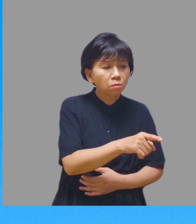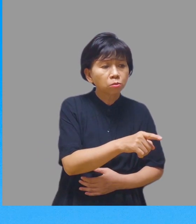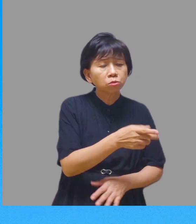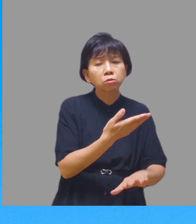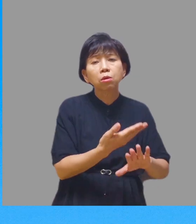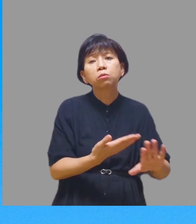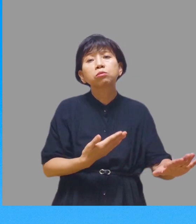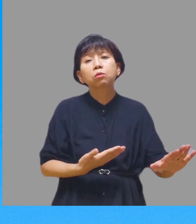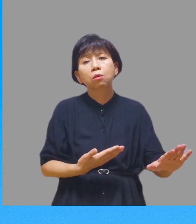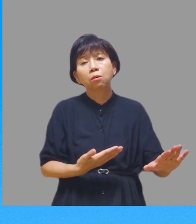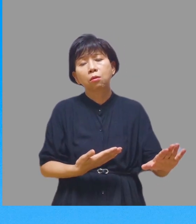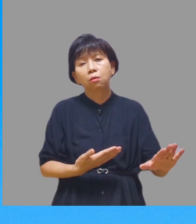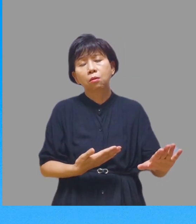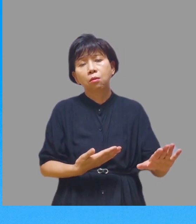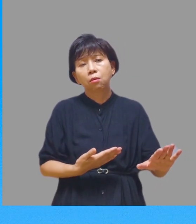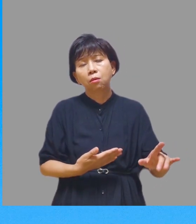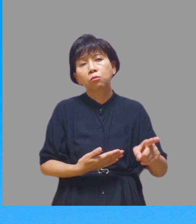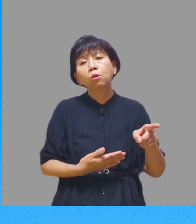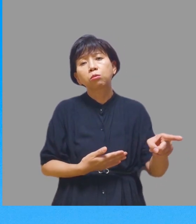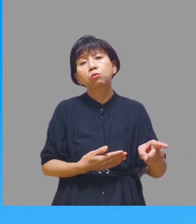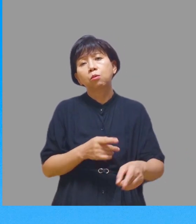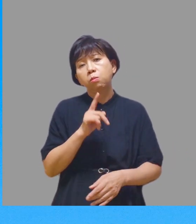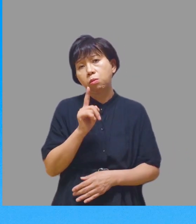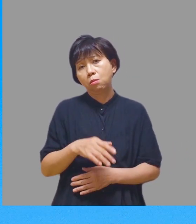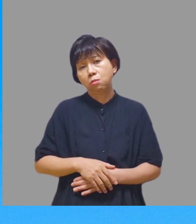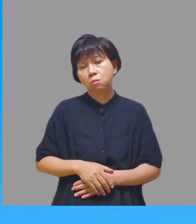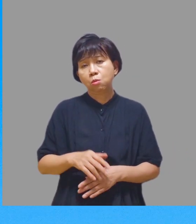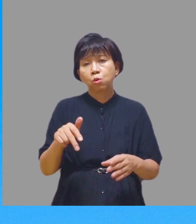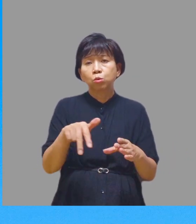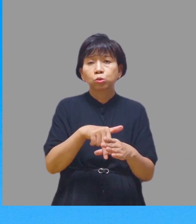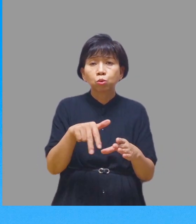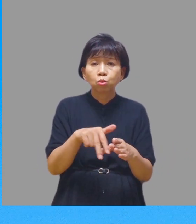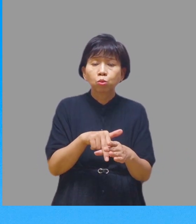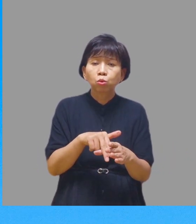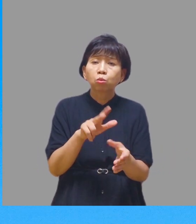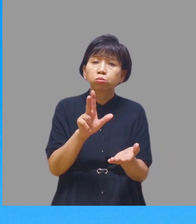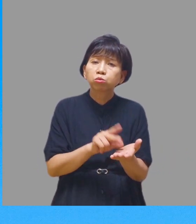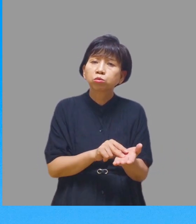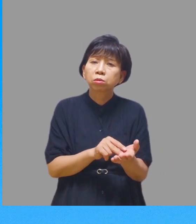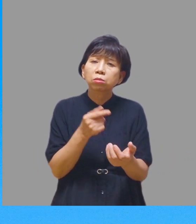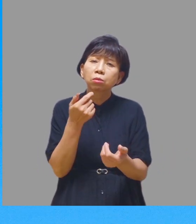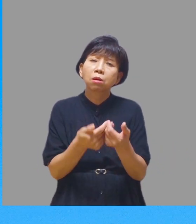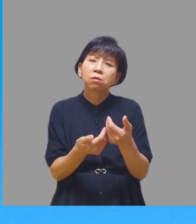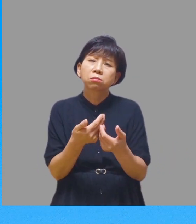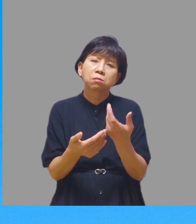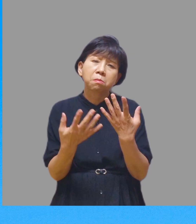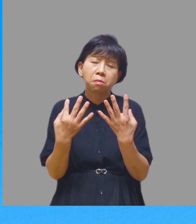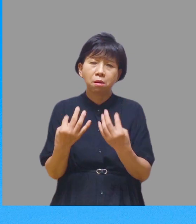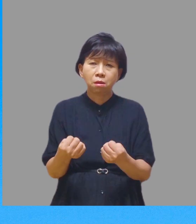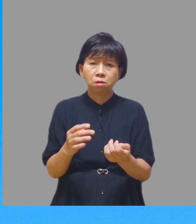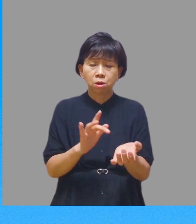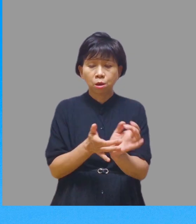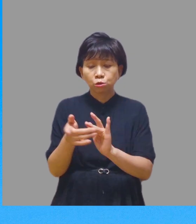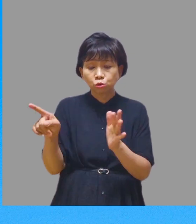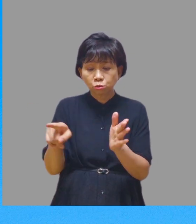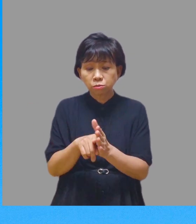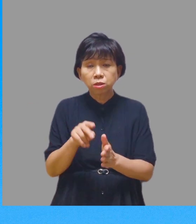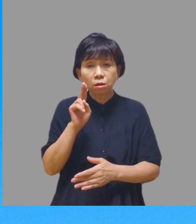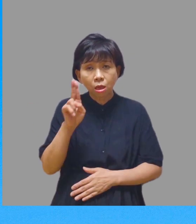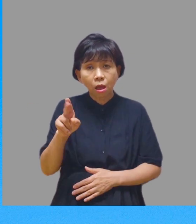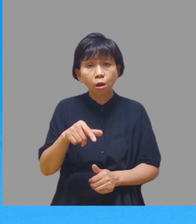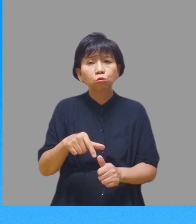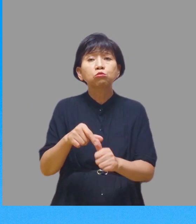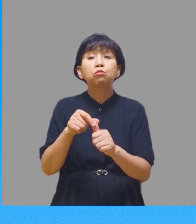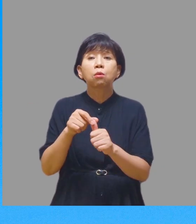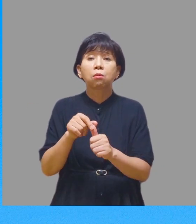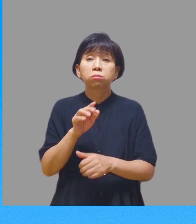다르게 말해지는 거죠. 여러분, 종교적으로도 상당히 많은 갈등들이 있습니다. 예수 믿어야 구원을